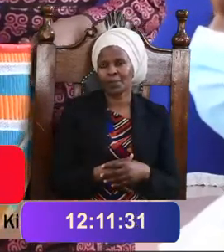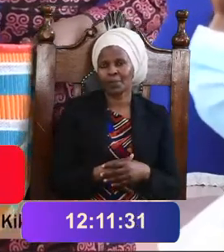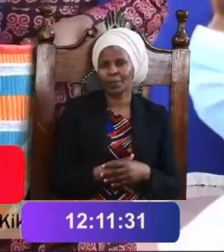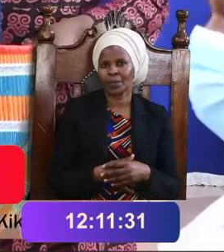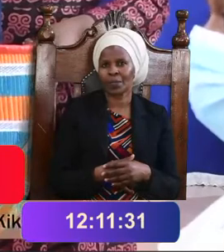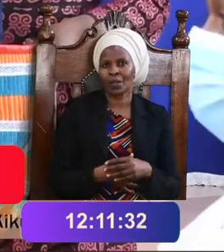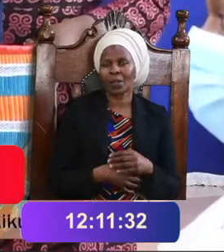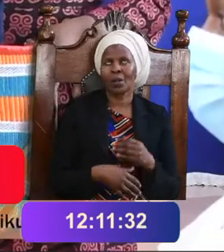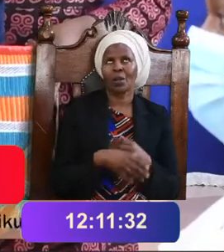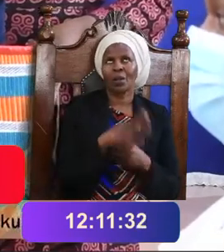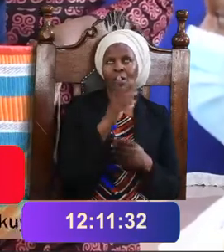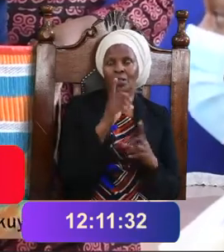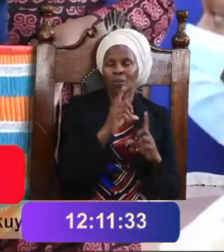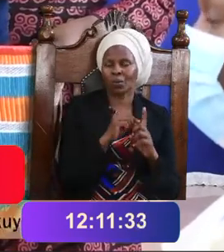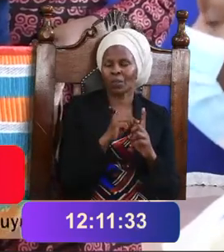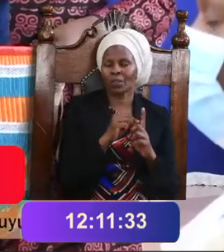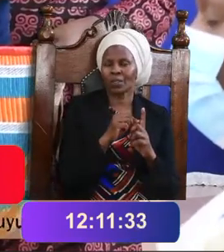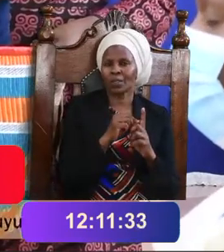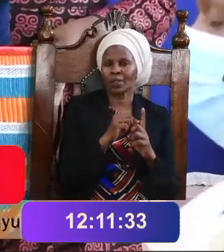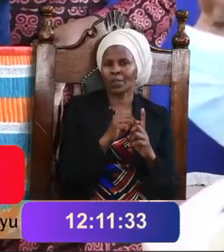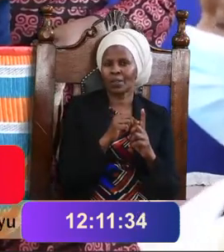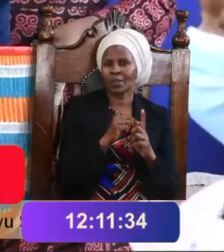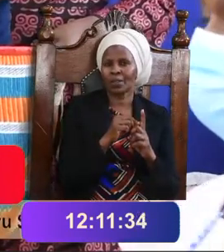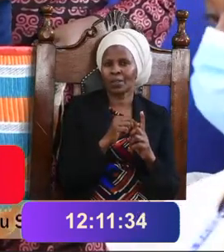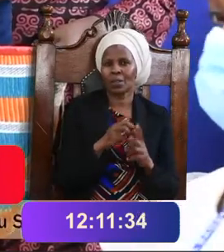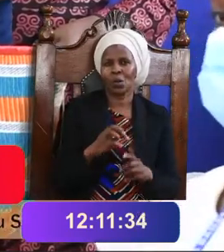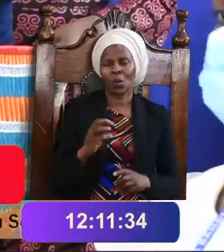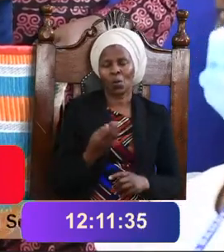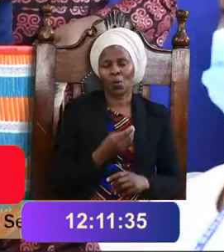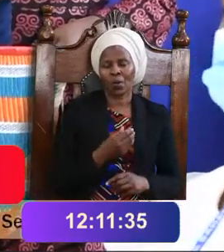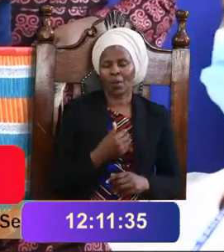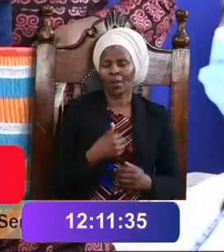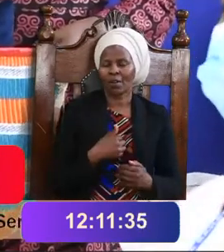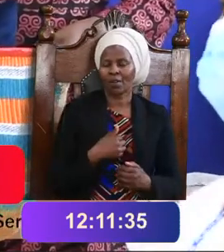Neno la Mungu